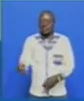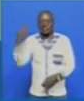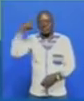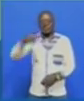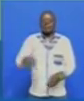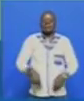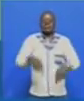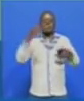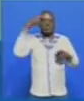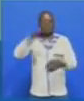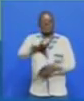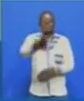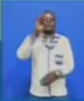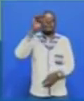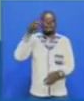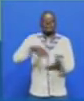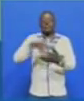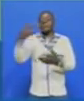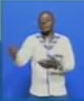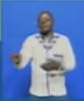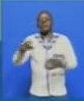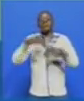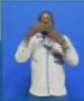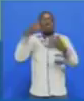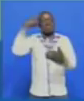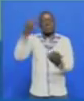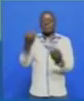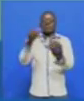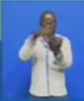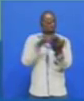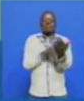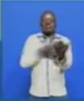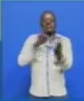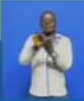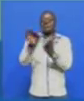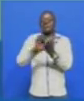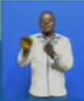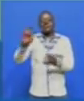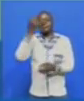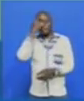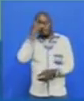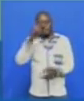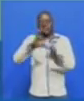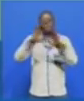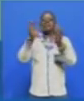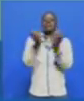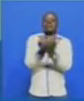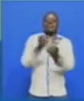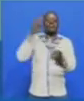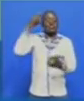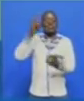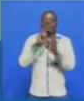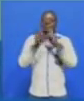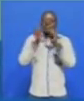à déléguer. Les pertes à gagner s'évaluent à des milliards de francs CFA au compte de l'État burkinabé. La commission d'enquête parlementaire mise en place à